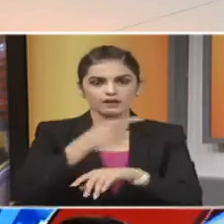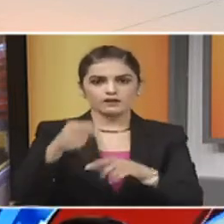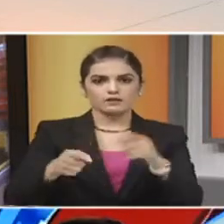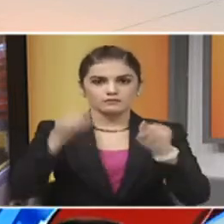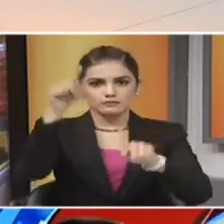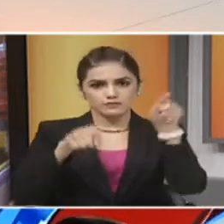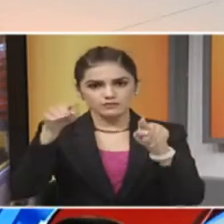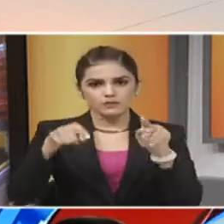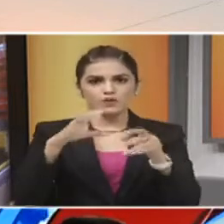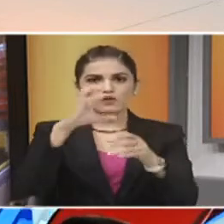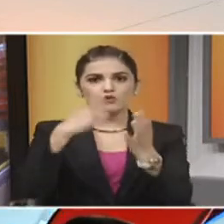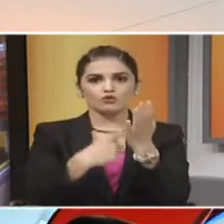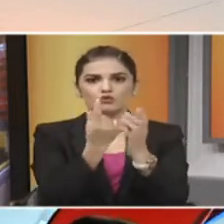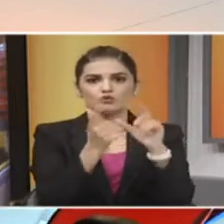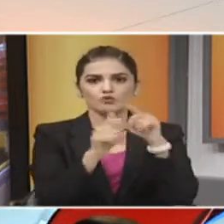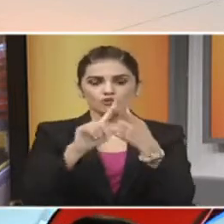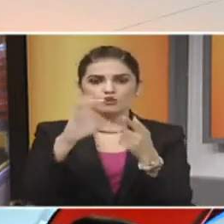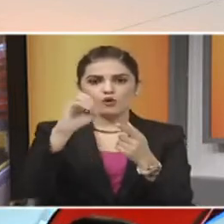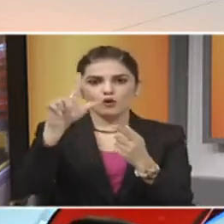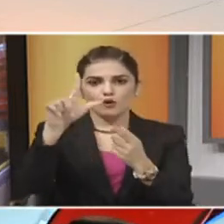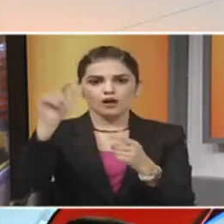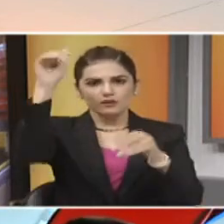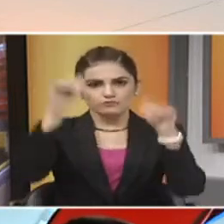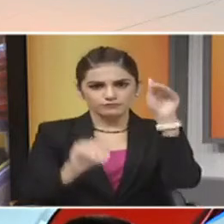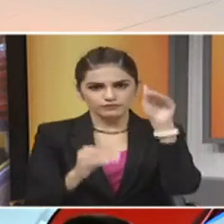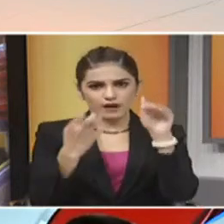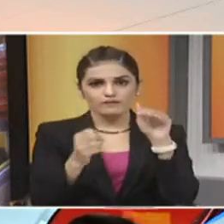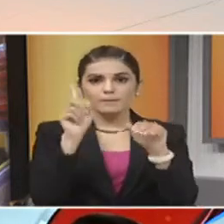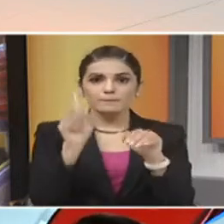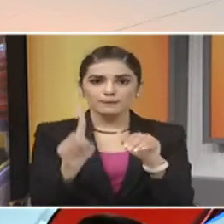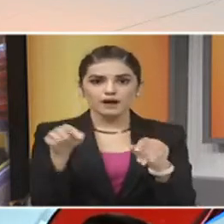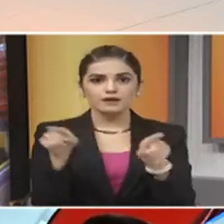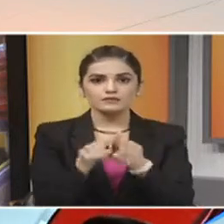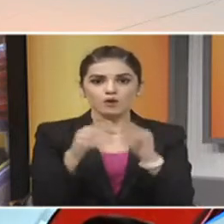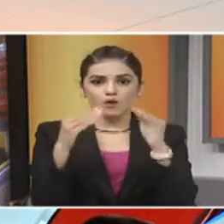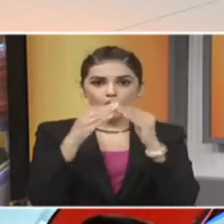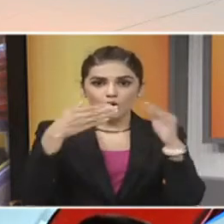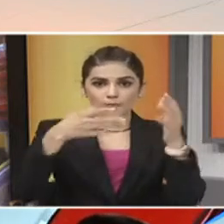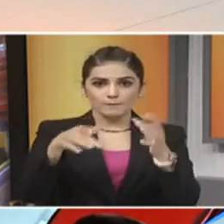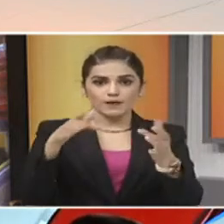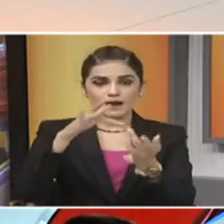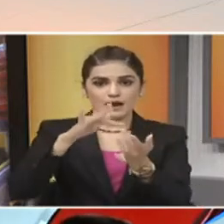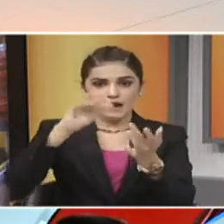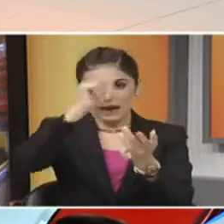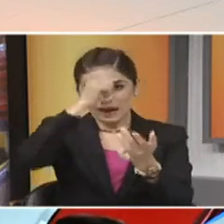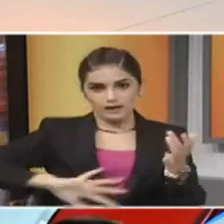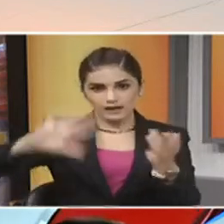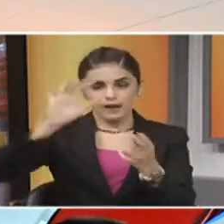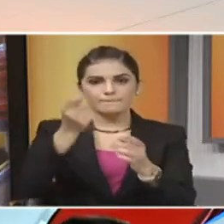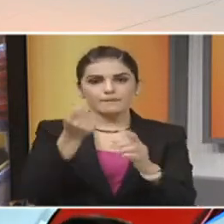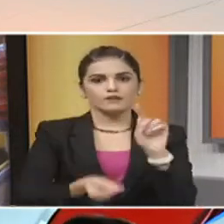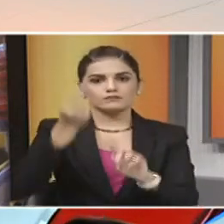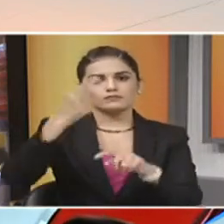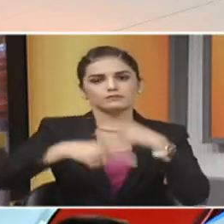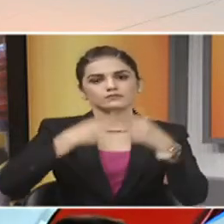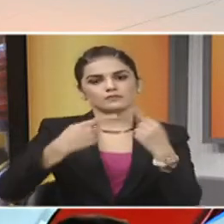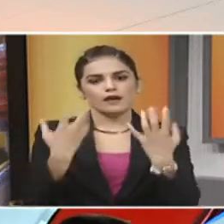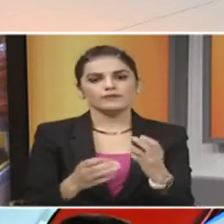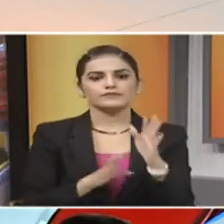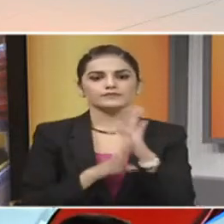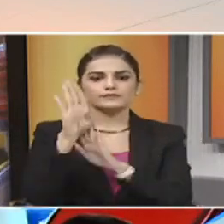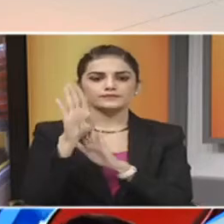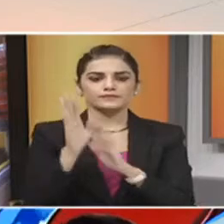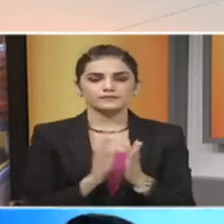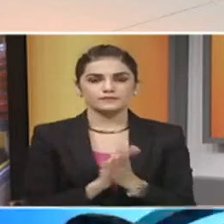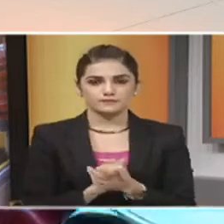अधिकतर दिन क्रूड ऑयल की कीमतों में नरमी का रुख रहा लेकिन घरेलू बाजार में इसकी कीमतें लगातार बढ़